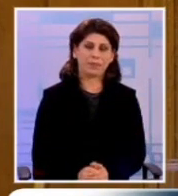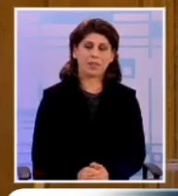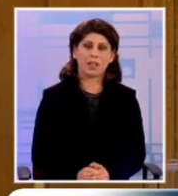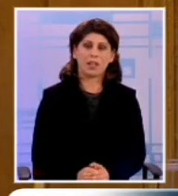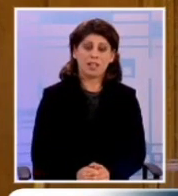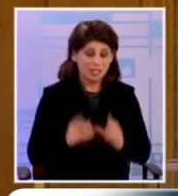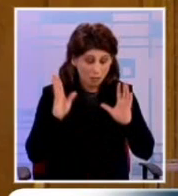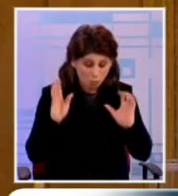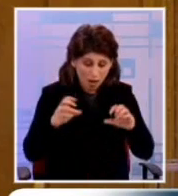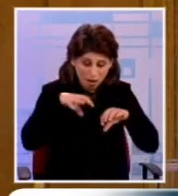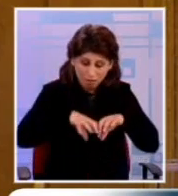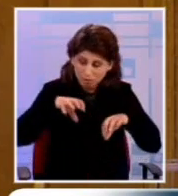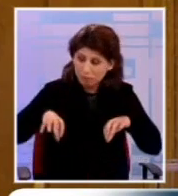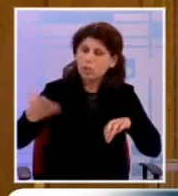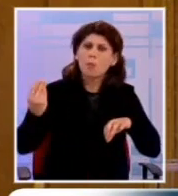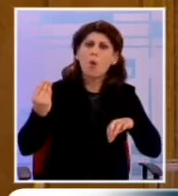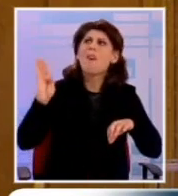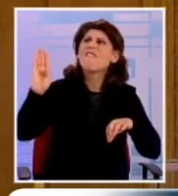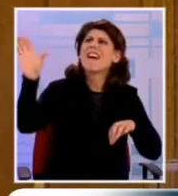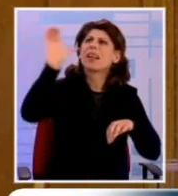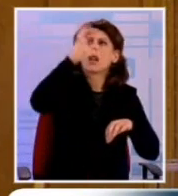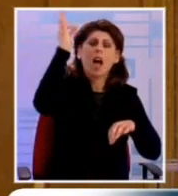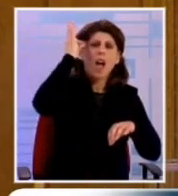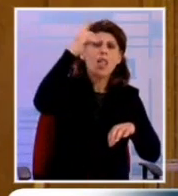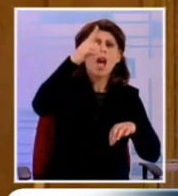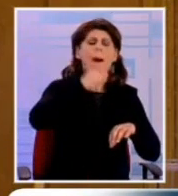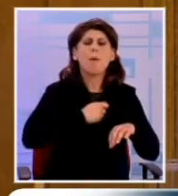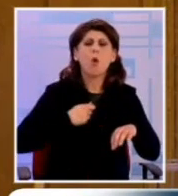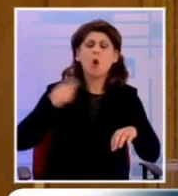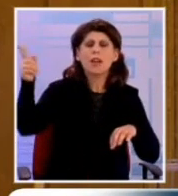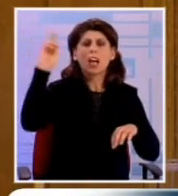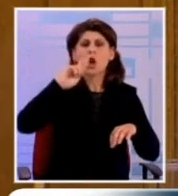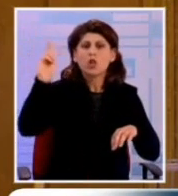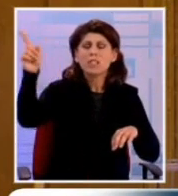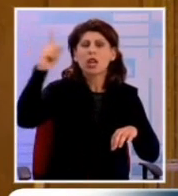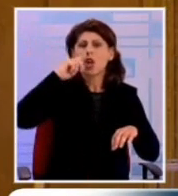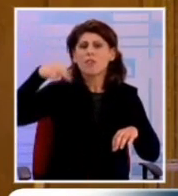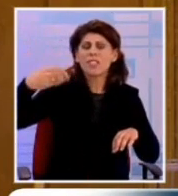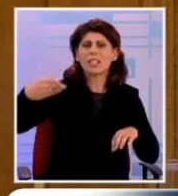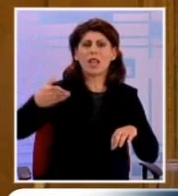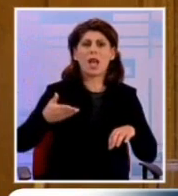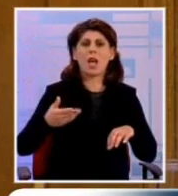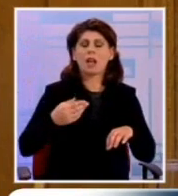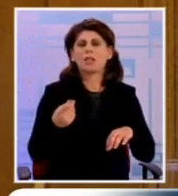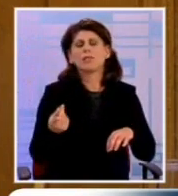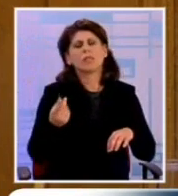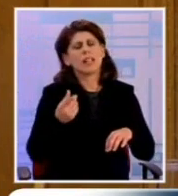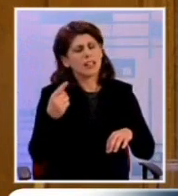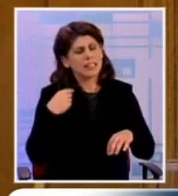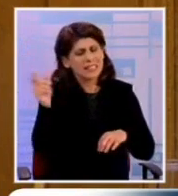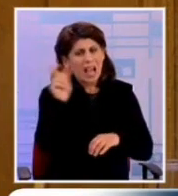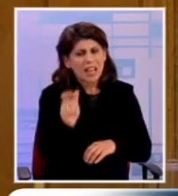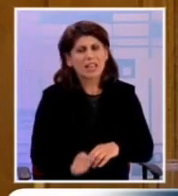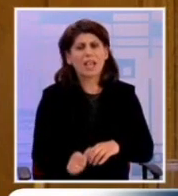αυτούς και σε άλλους πολλούς στα Βαλκάνια, στη Γαλλία, στην Πολωνία, στη Ρωσία, στην Νορβηγία, στη Δανία, στην